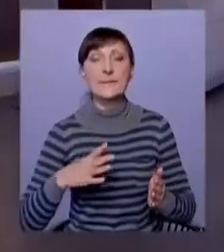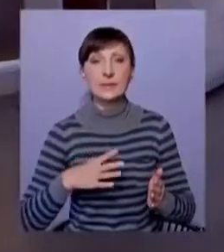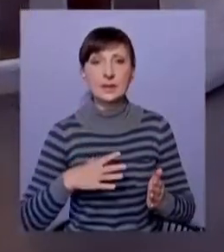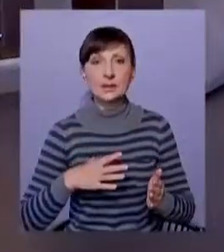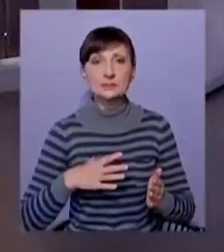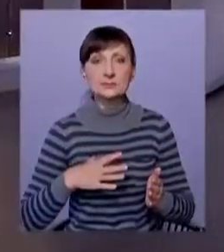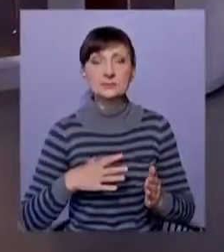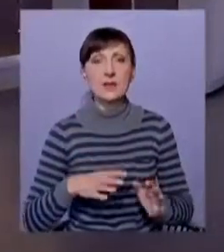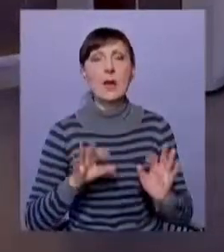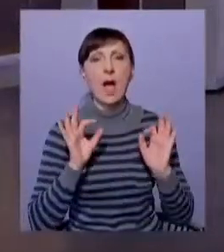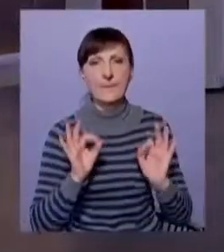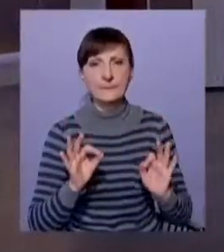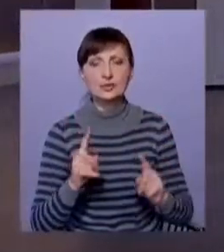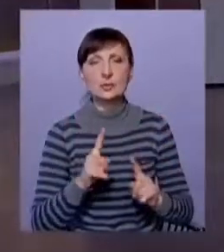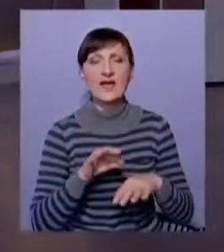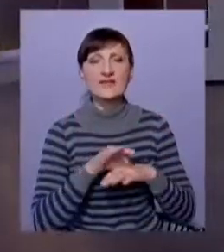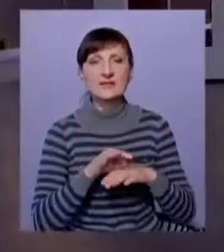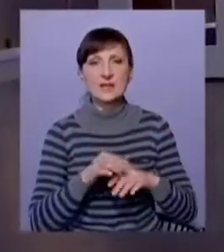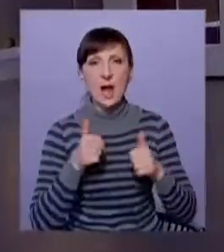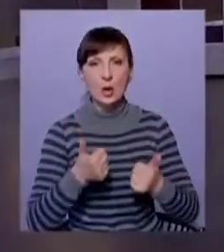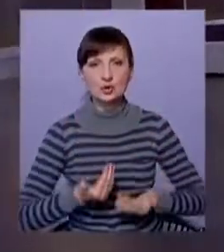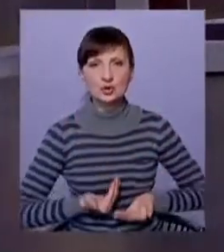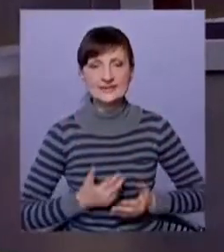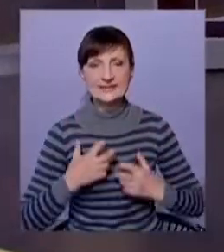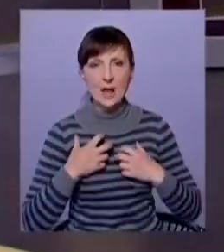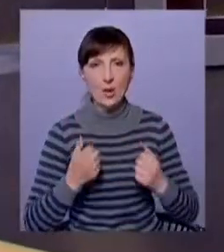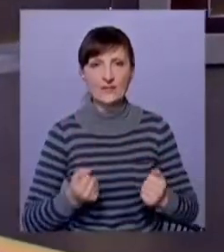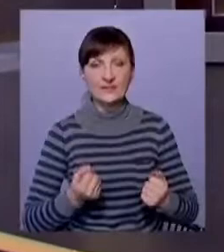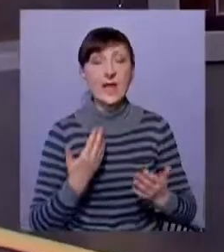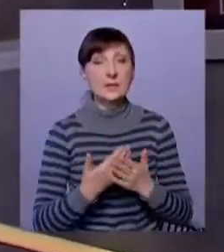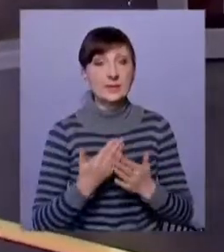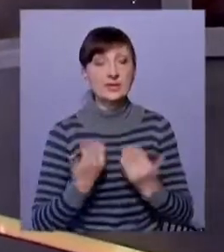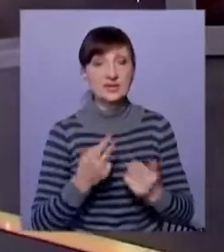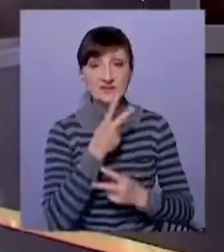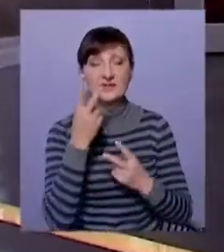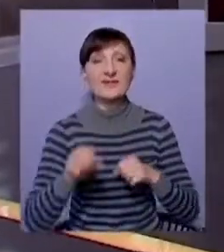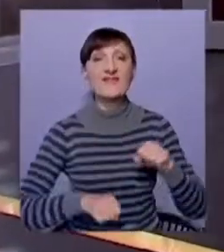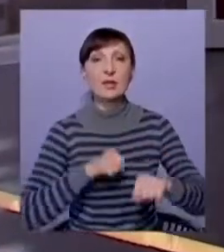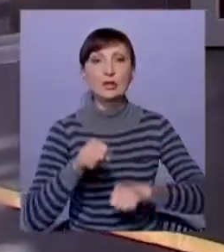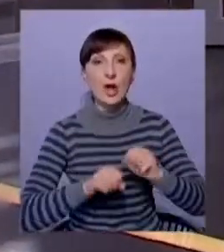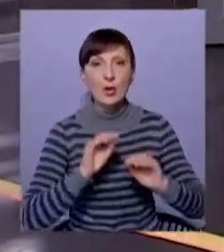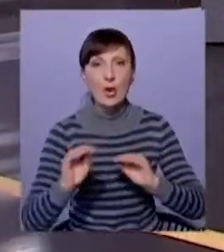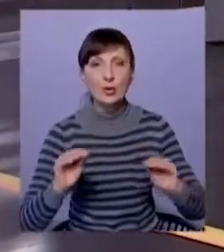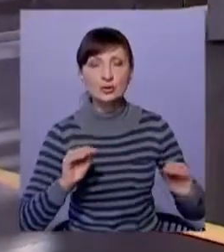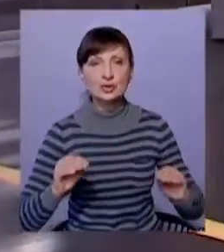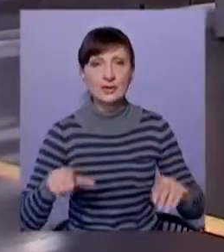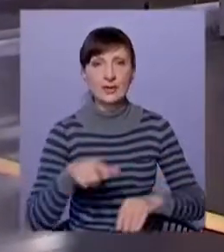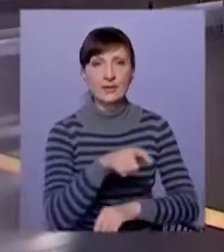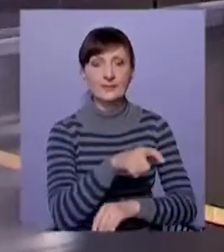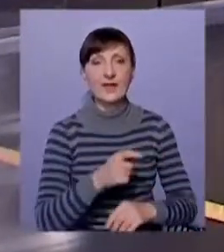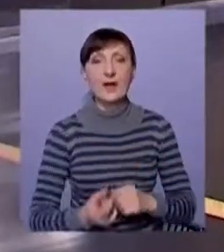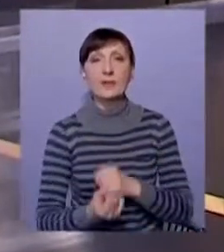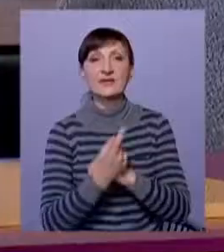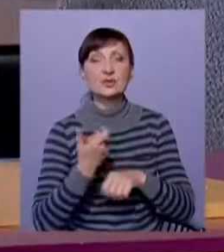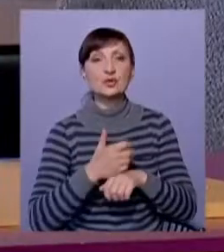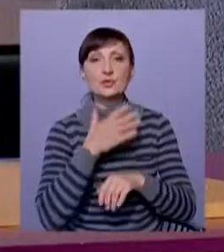были приемлемы для ведения здорового образа жизни. Ну, например, вот как сейчас вы видите, велодорожки, да, появилось